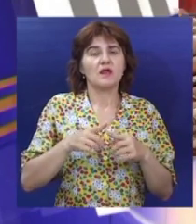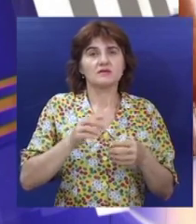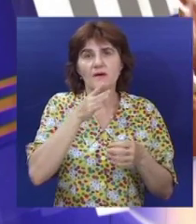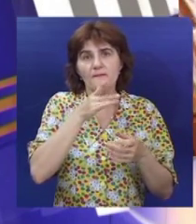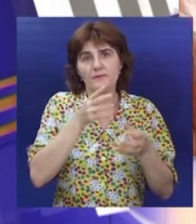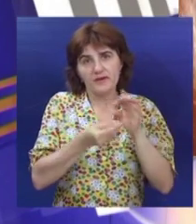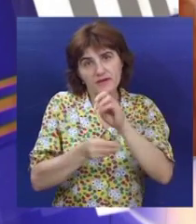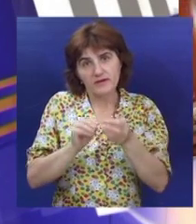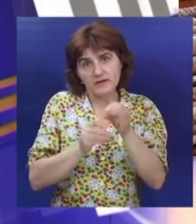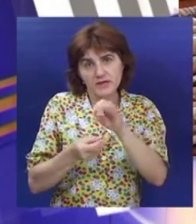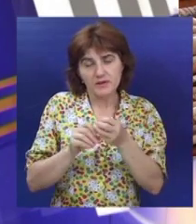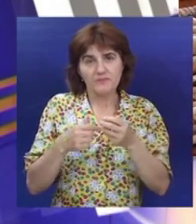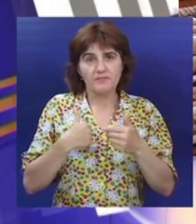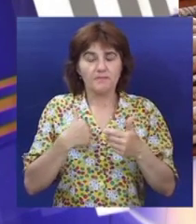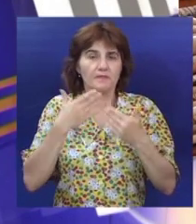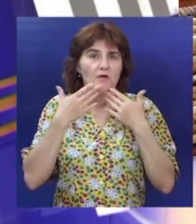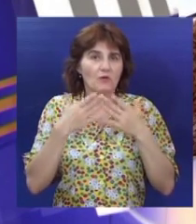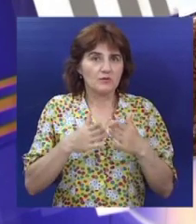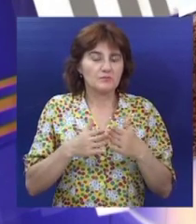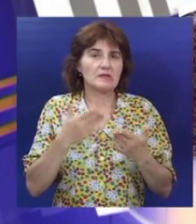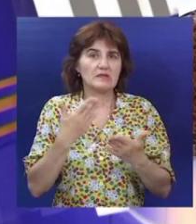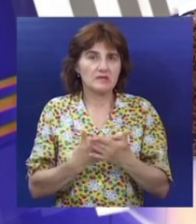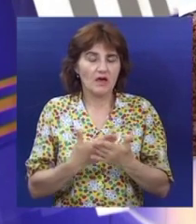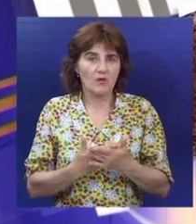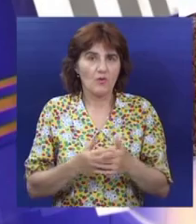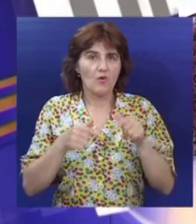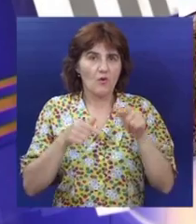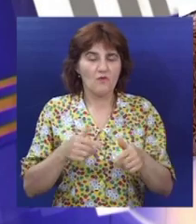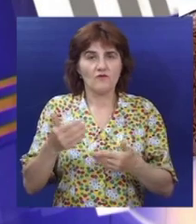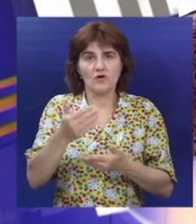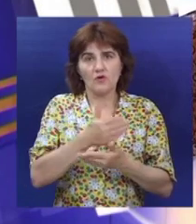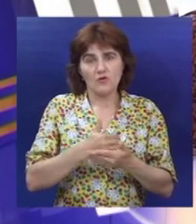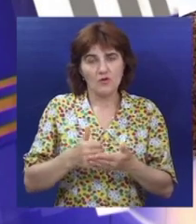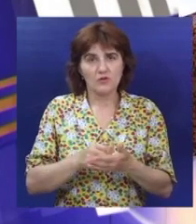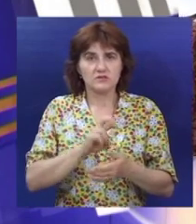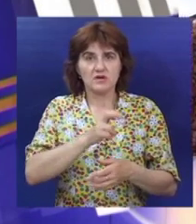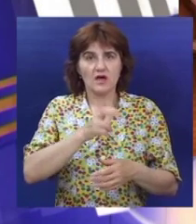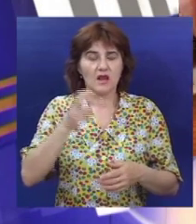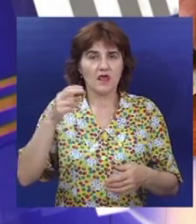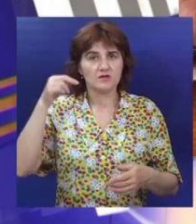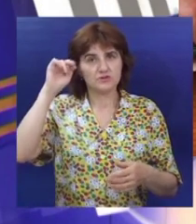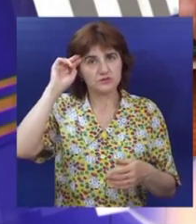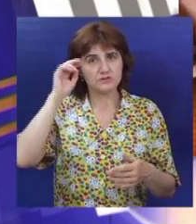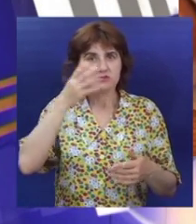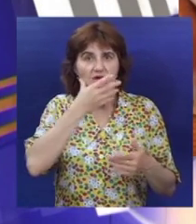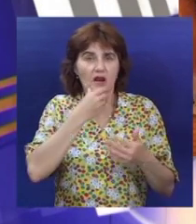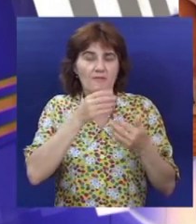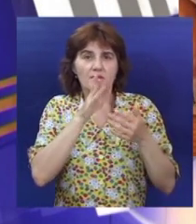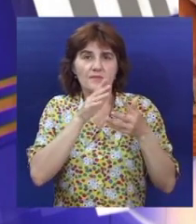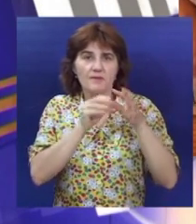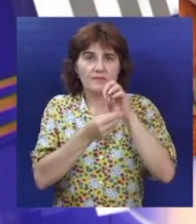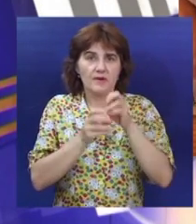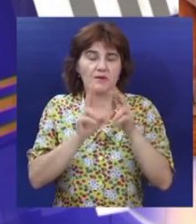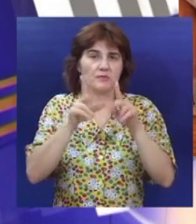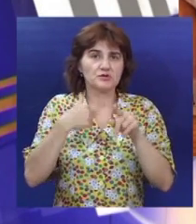tehnici uvrtanja papira, kojom pravimo perle za nakit. Tehnika se koristi za pravljanje različitih ukrasnih predmeta od